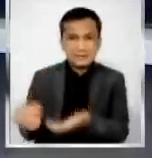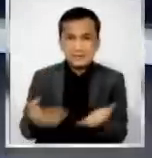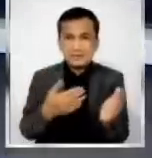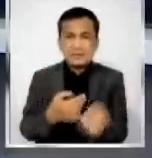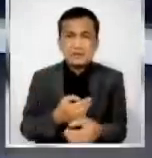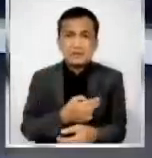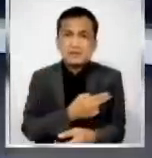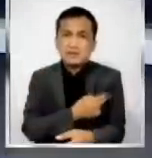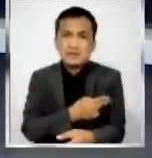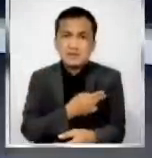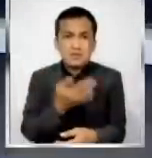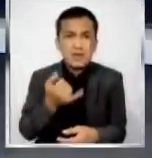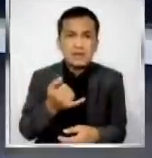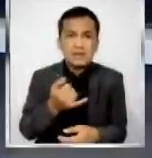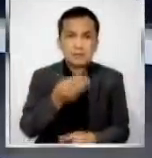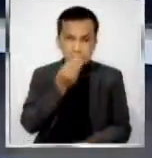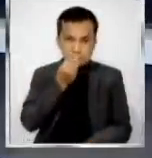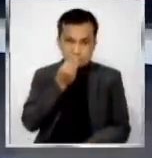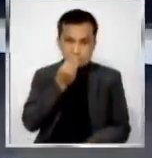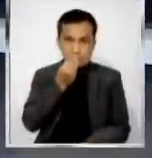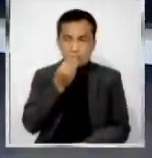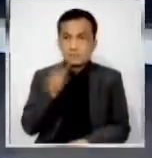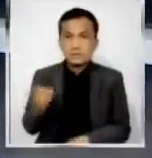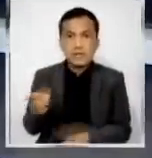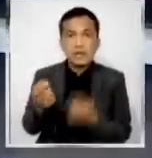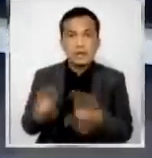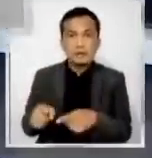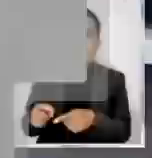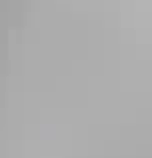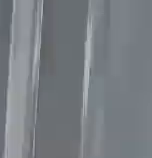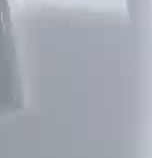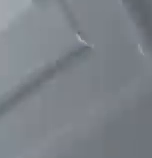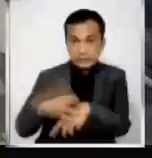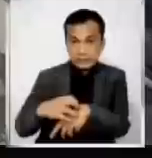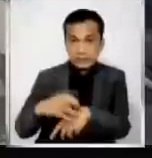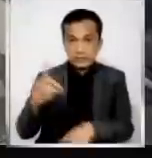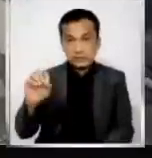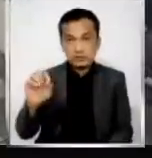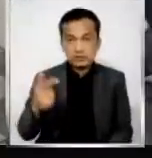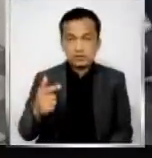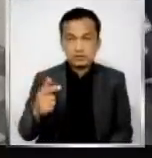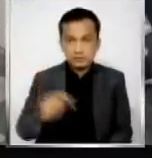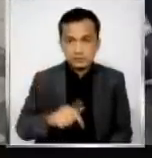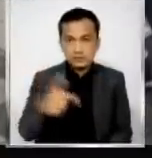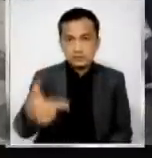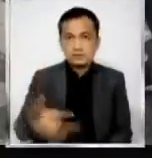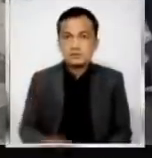raw sinabi nakagat siya ng aso. Nakatutok si Cedric Castillo.